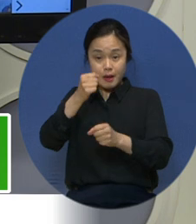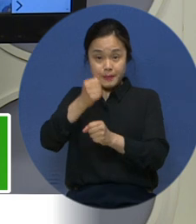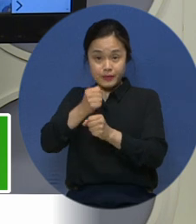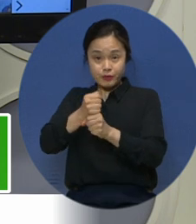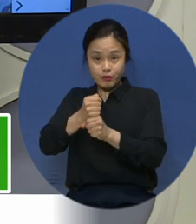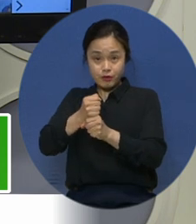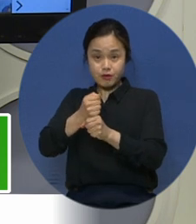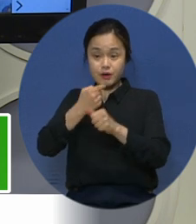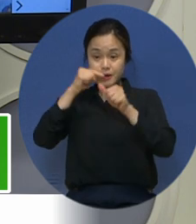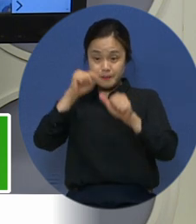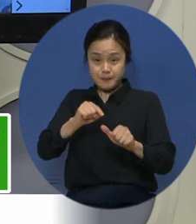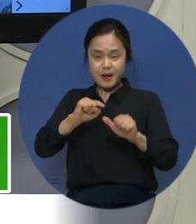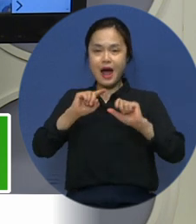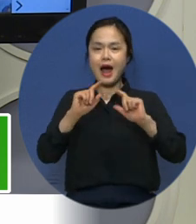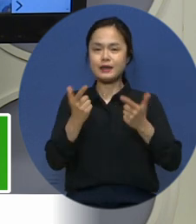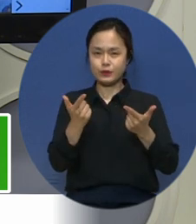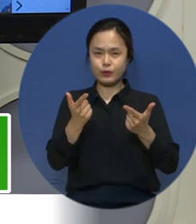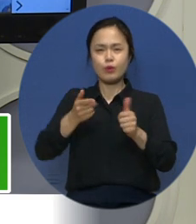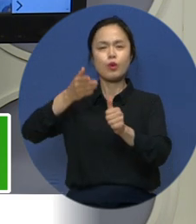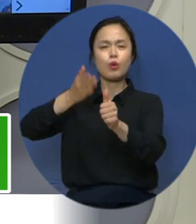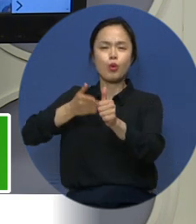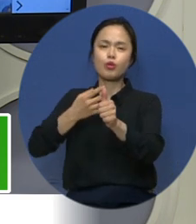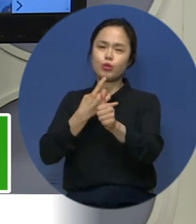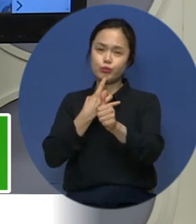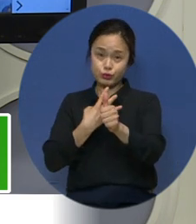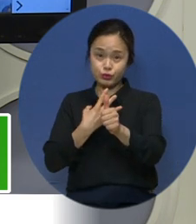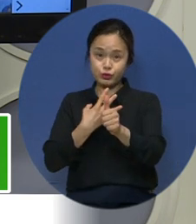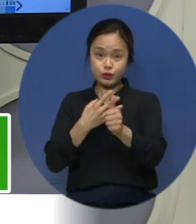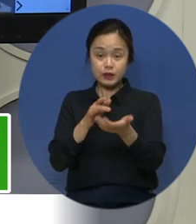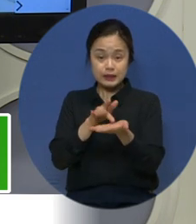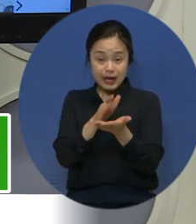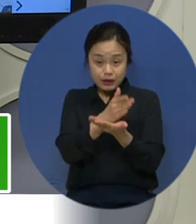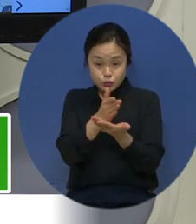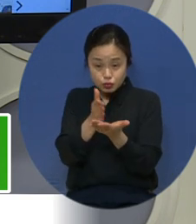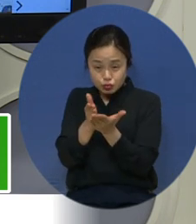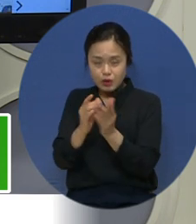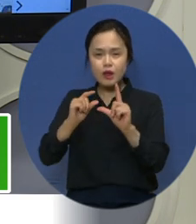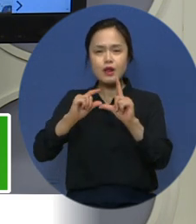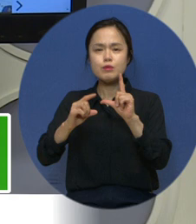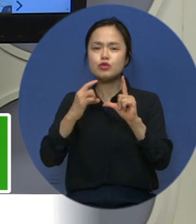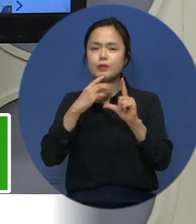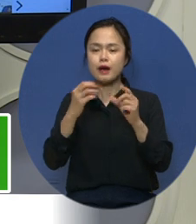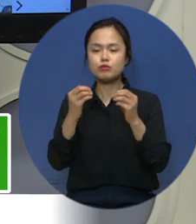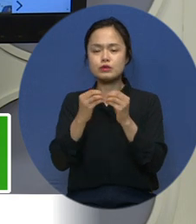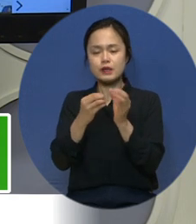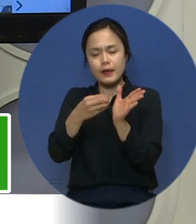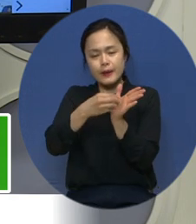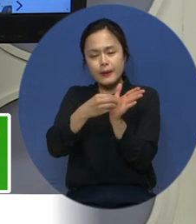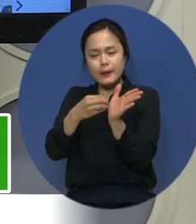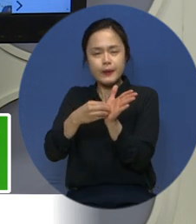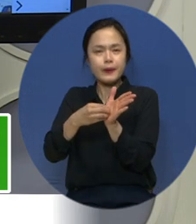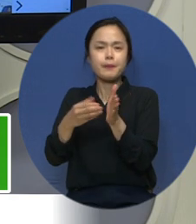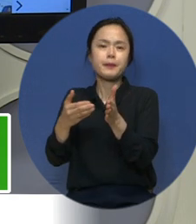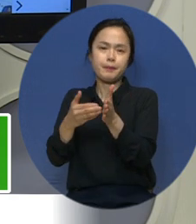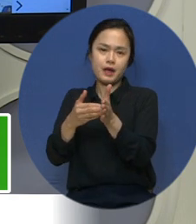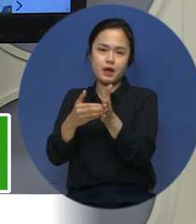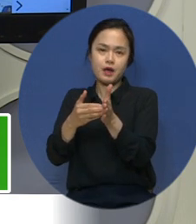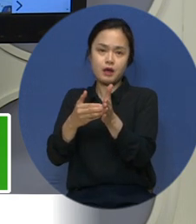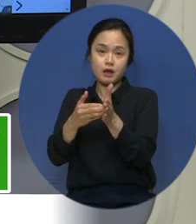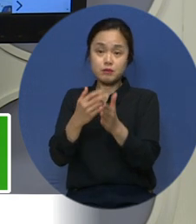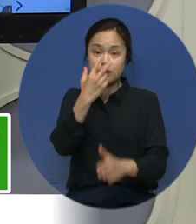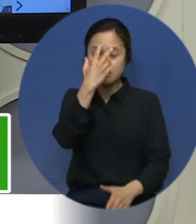권고사항에 그치고 있어 극히 일부의 의약품의 만점자가 표기되어 있는 상황인데요 이 때문에